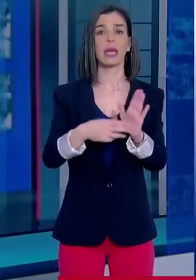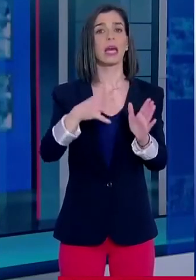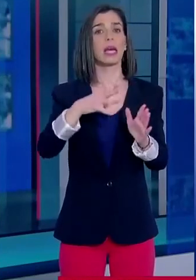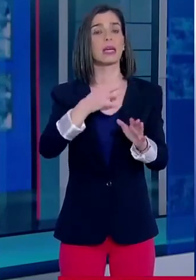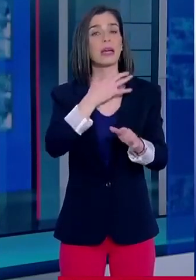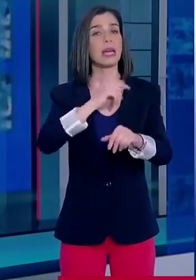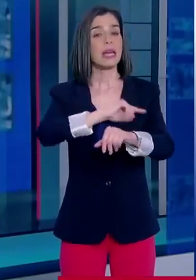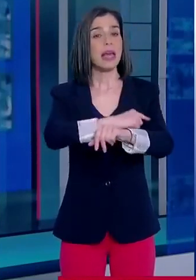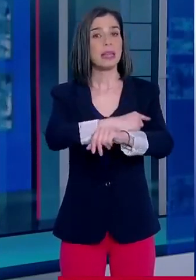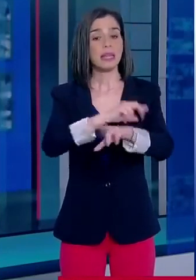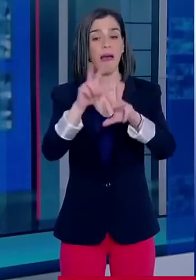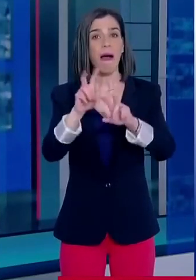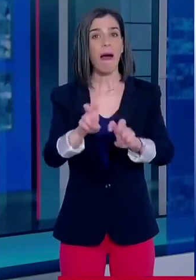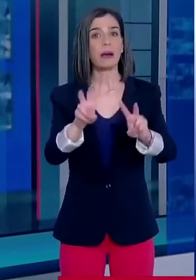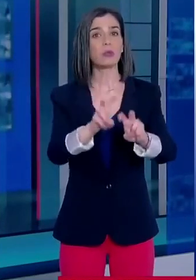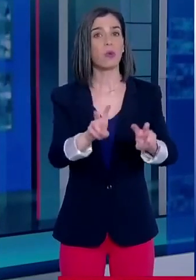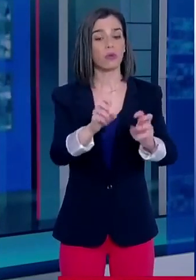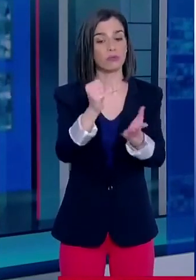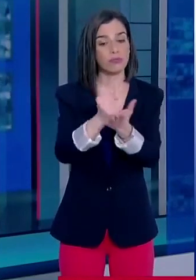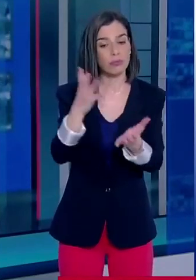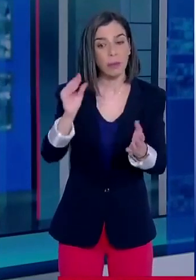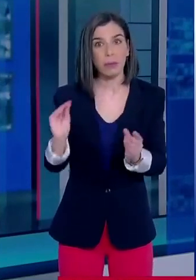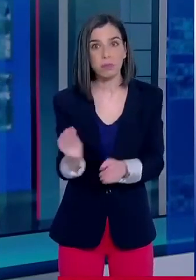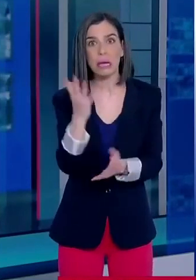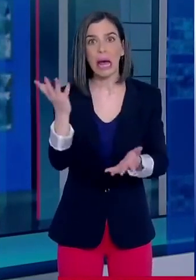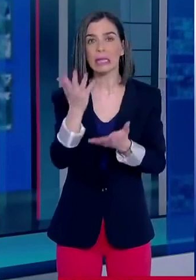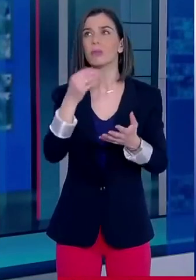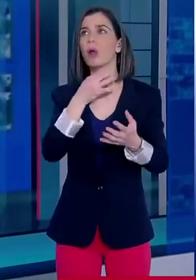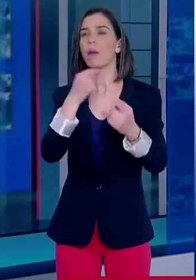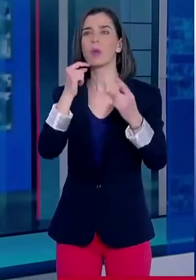ιατρική αξιολόγηση με το παραμικρό σύμπτωμα. Θέλει